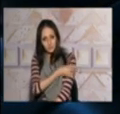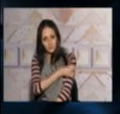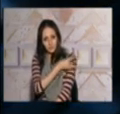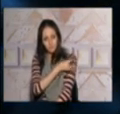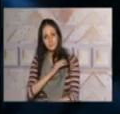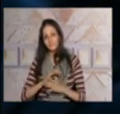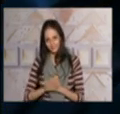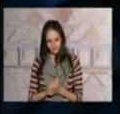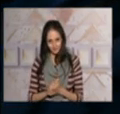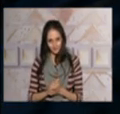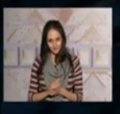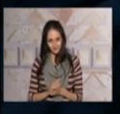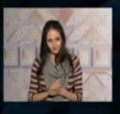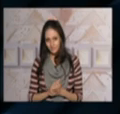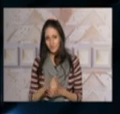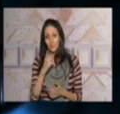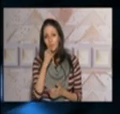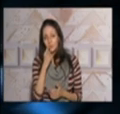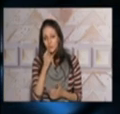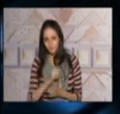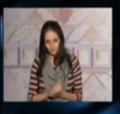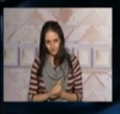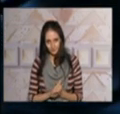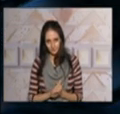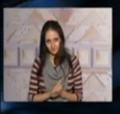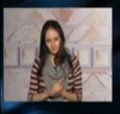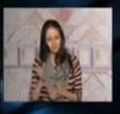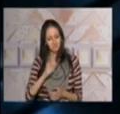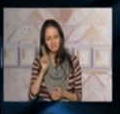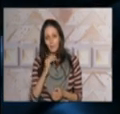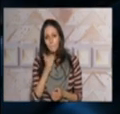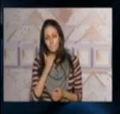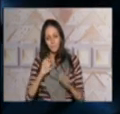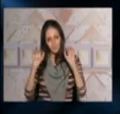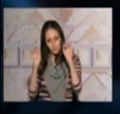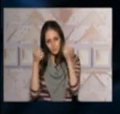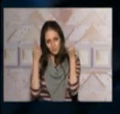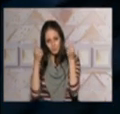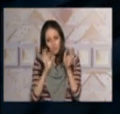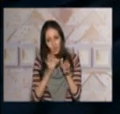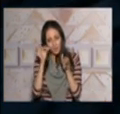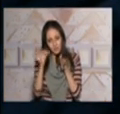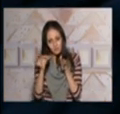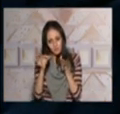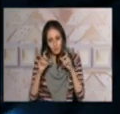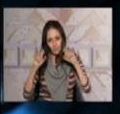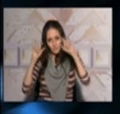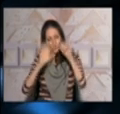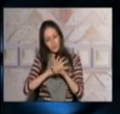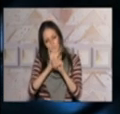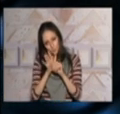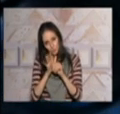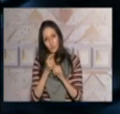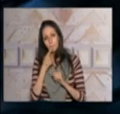فوق بيقول لحضرتك ان الطعم هنا لا يمنع الاصابه ولكن يقلل الاعراض الجانبيه